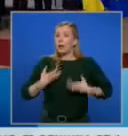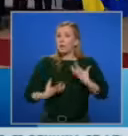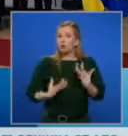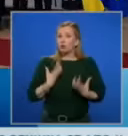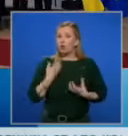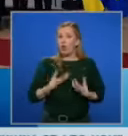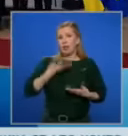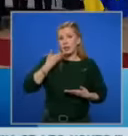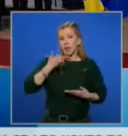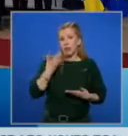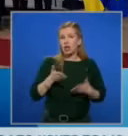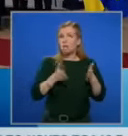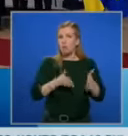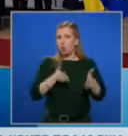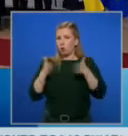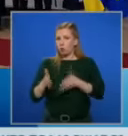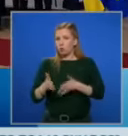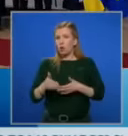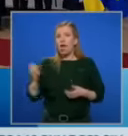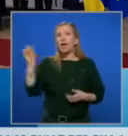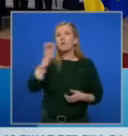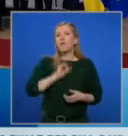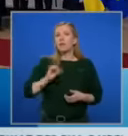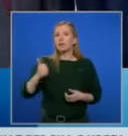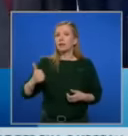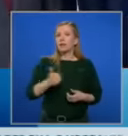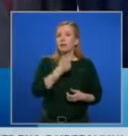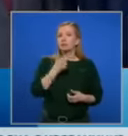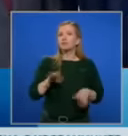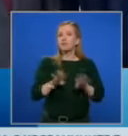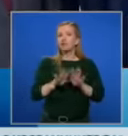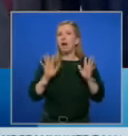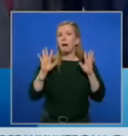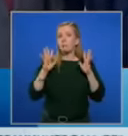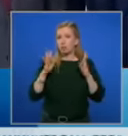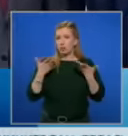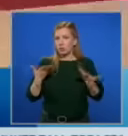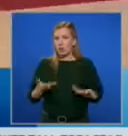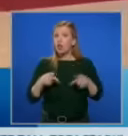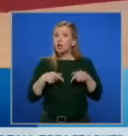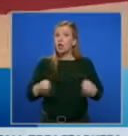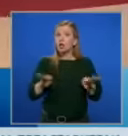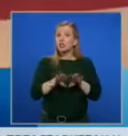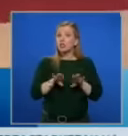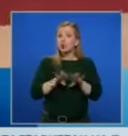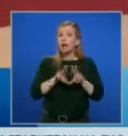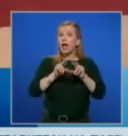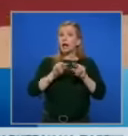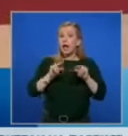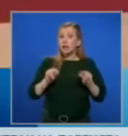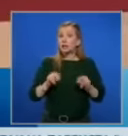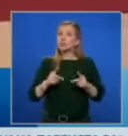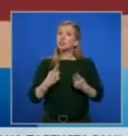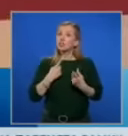емоционална реч, а по-късно европейските лидери също го аплодираха. Той също така каза, че ще